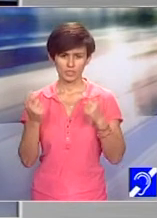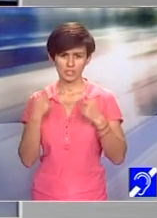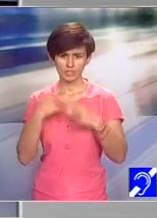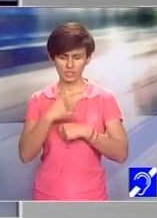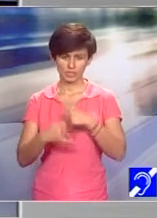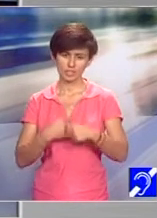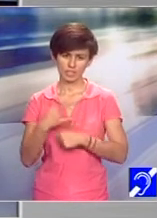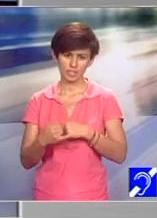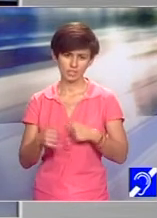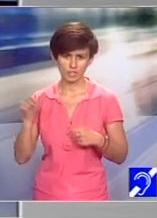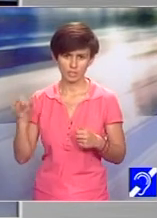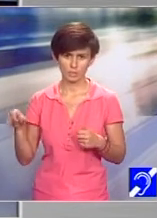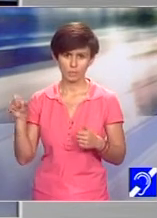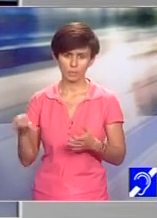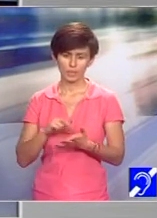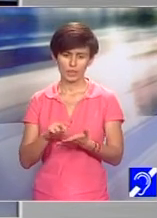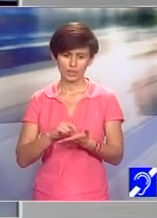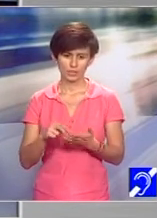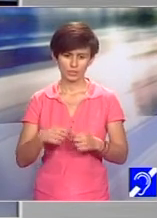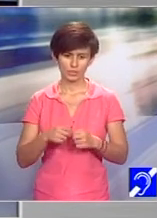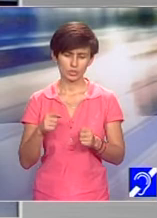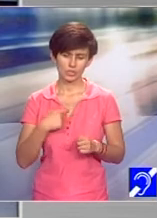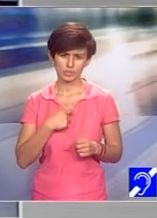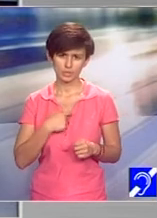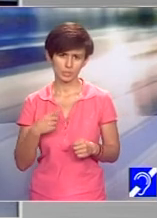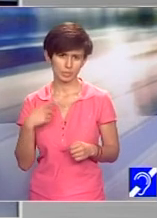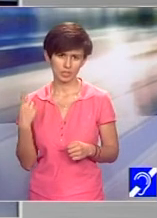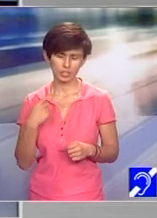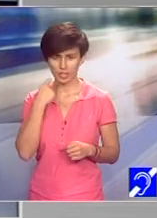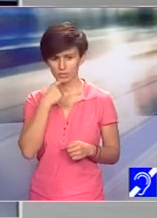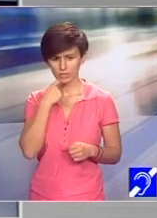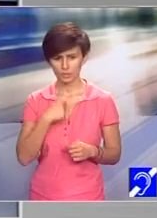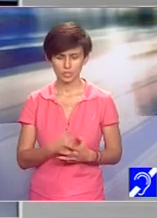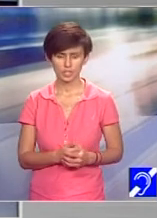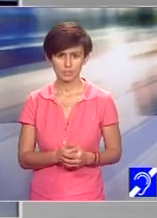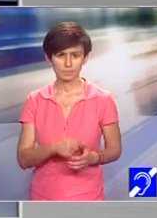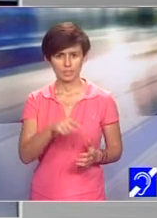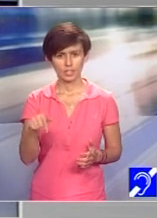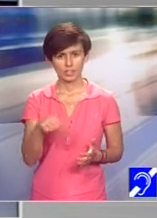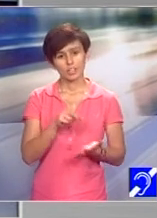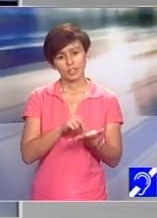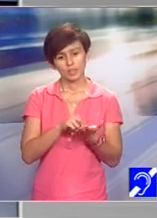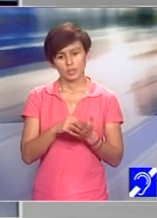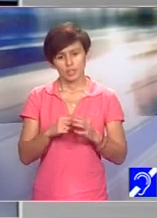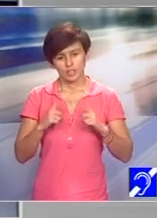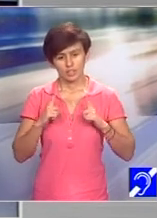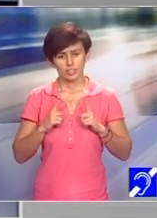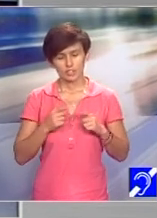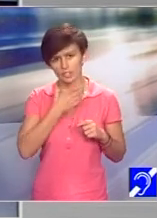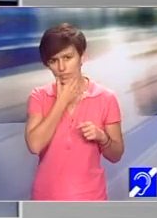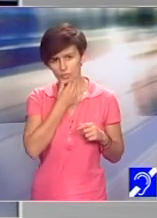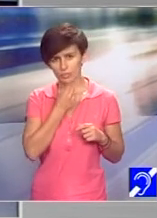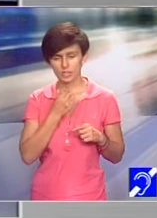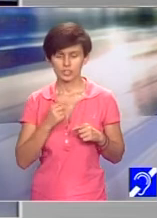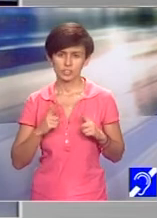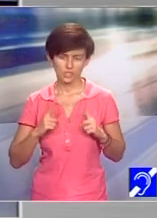cu de carte. Tot ce se poate în orașul Cluj. Le propunem o ședere frumoasă și, așa cum am scris și în invitație,